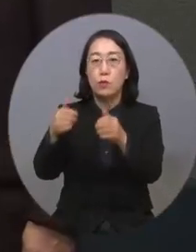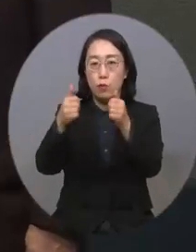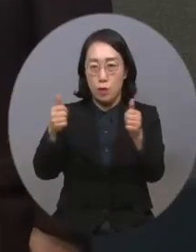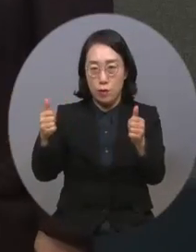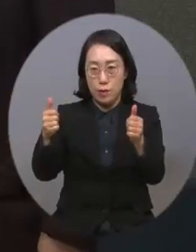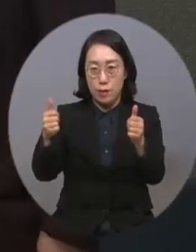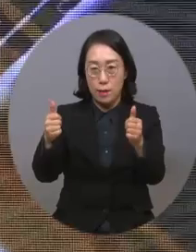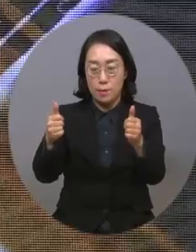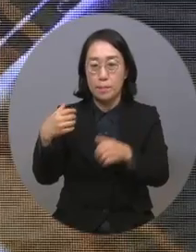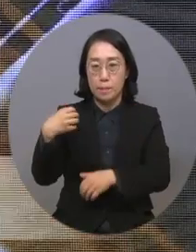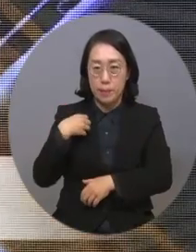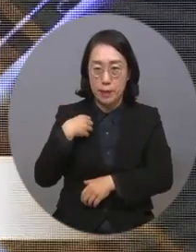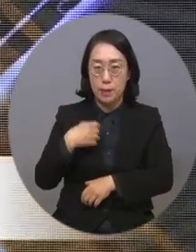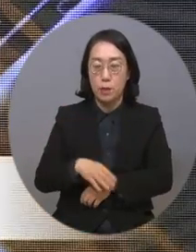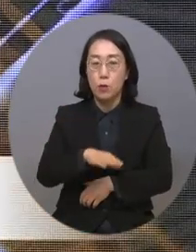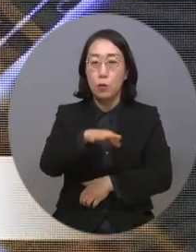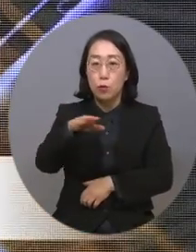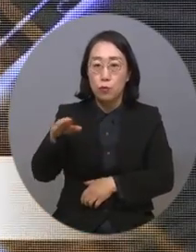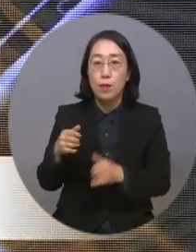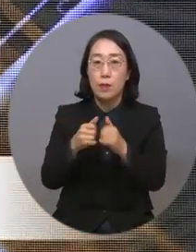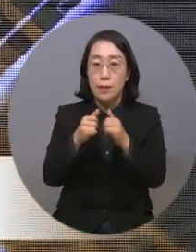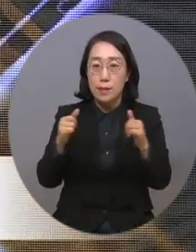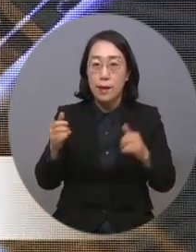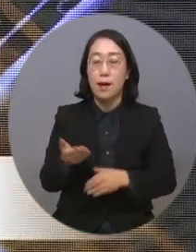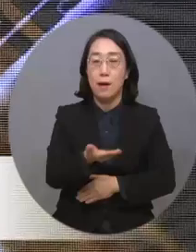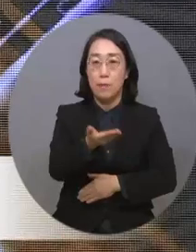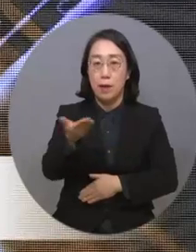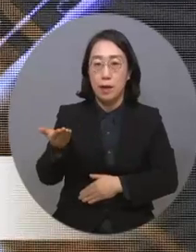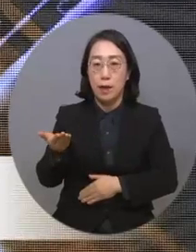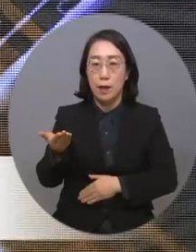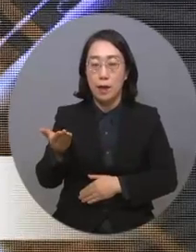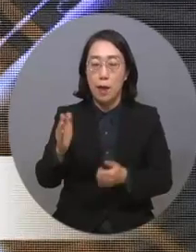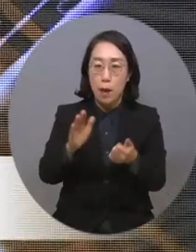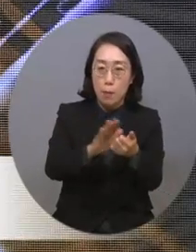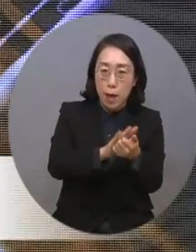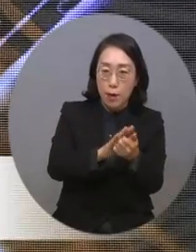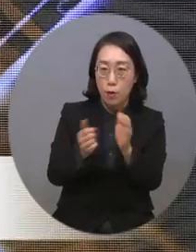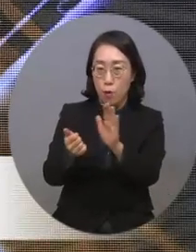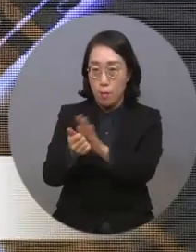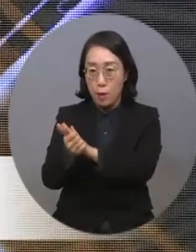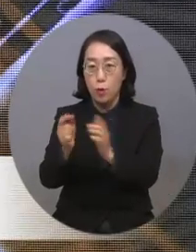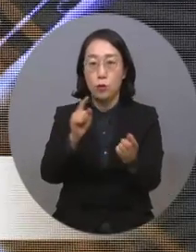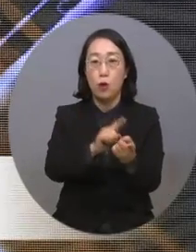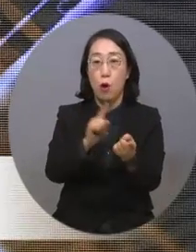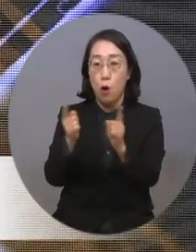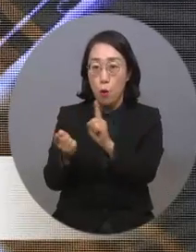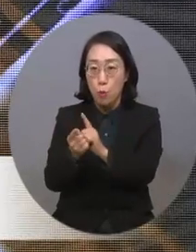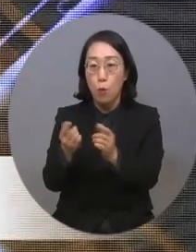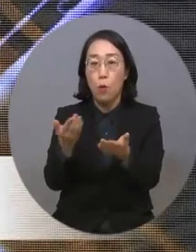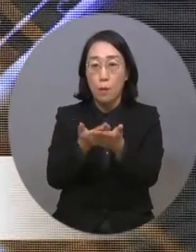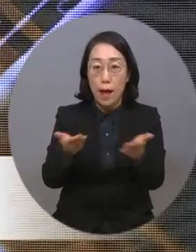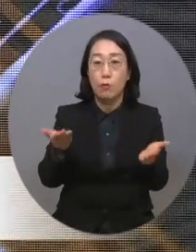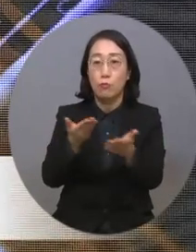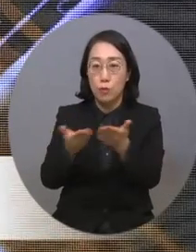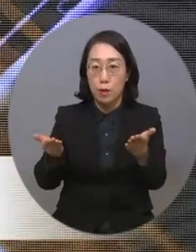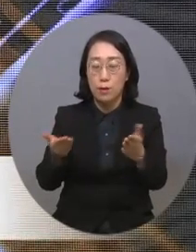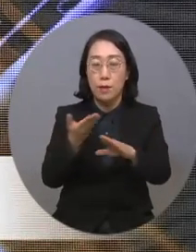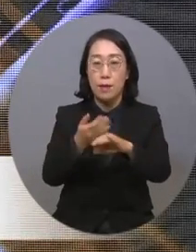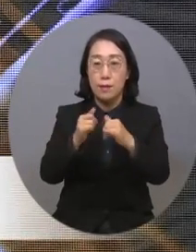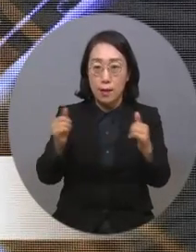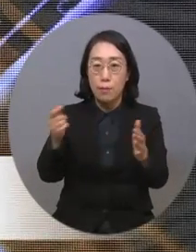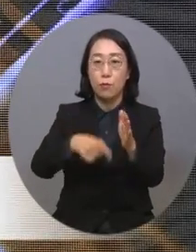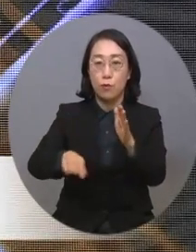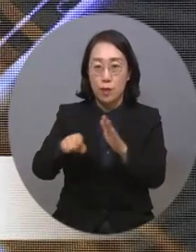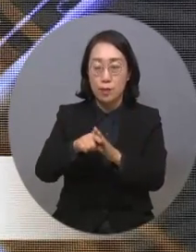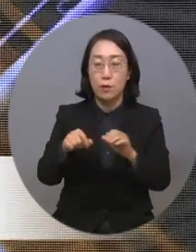맡았습니다. 우리 인간에게 서로 배려하는, 서로 나누는, 남을 위하여